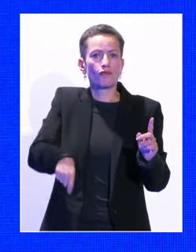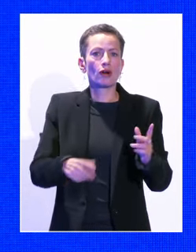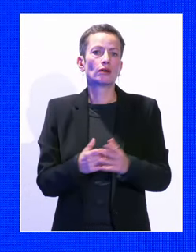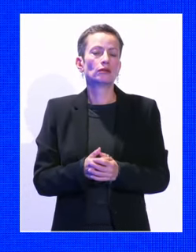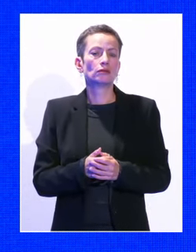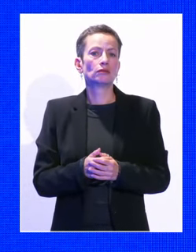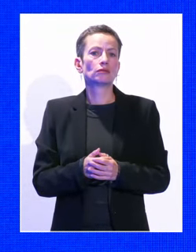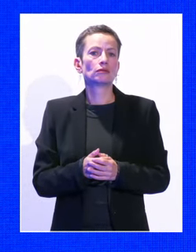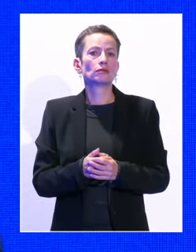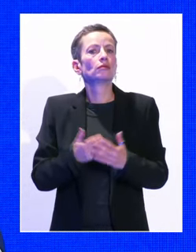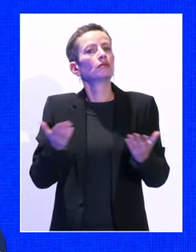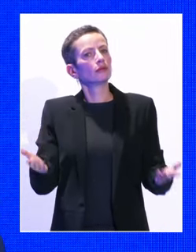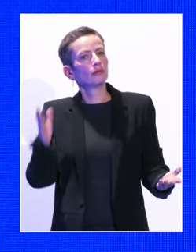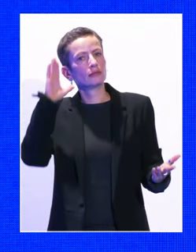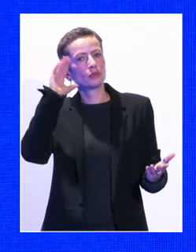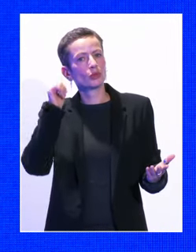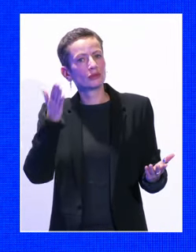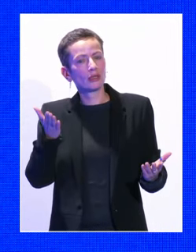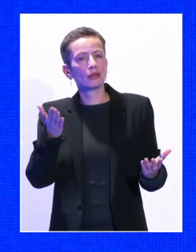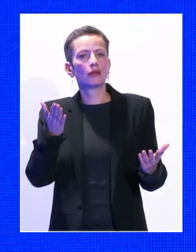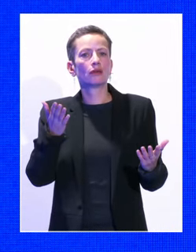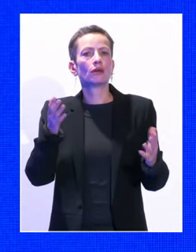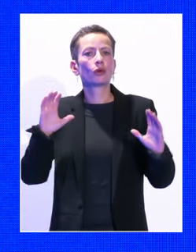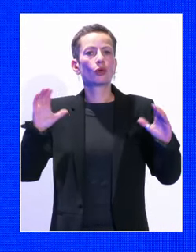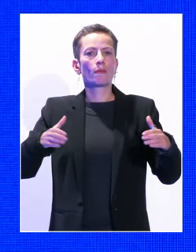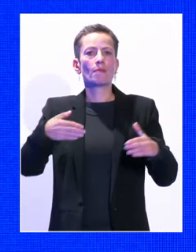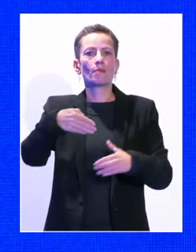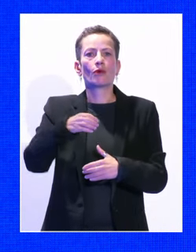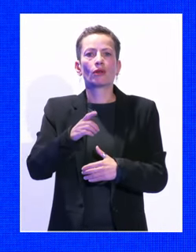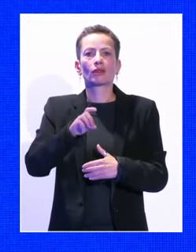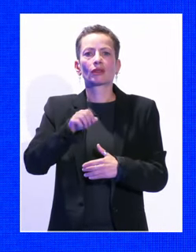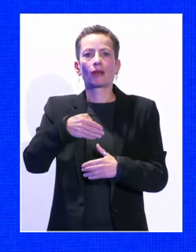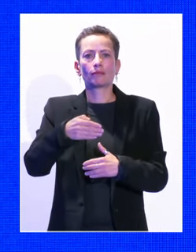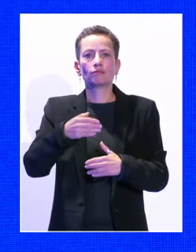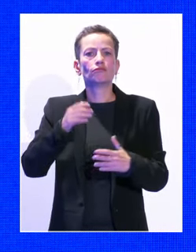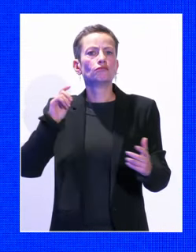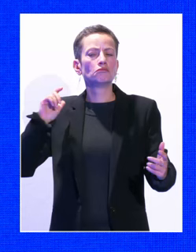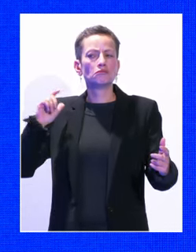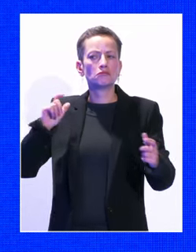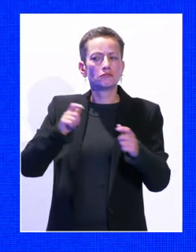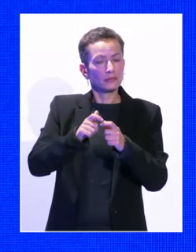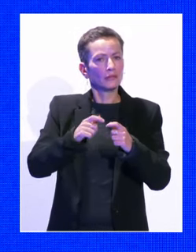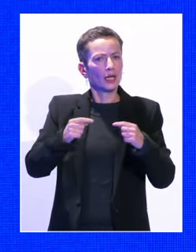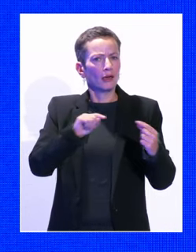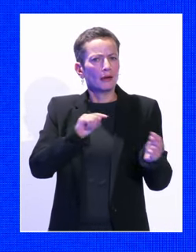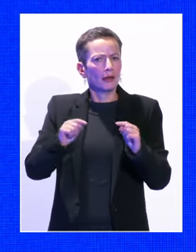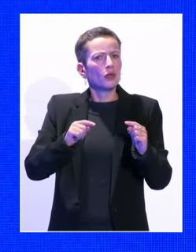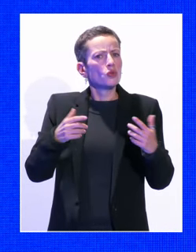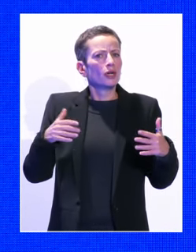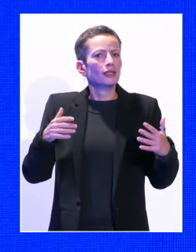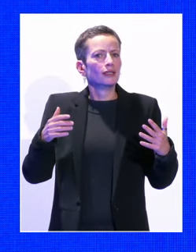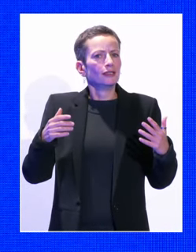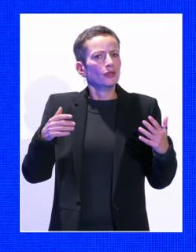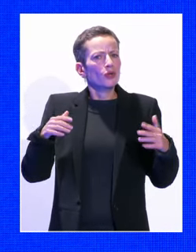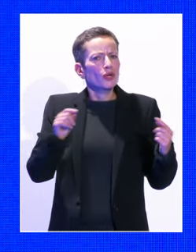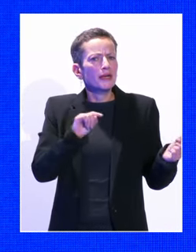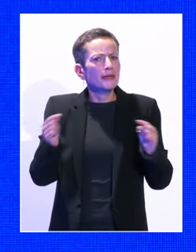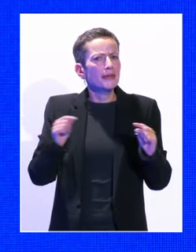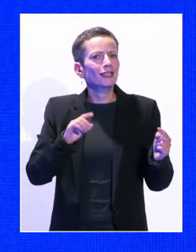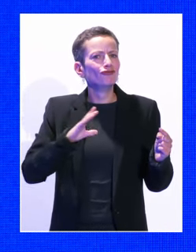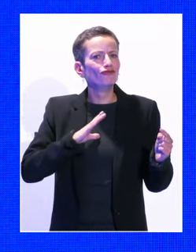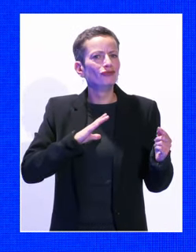ce cadre que les discussions du groupe, qui ont été assez fortes et musclées,